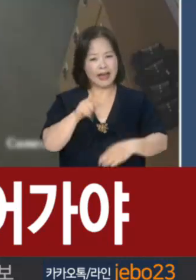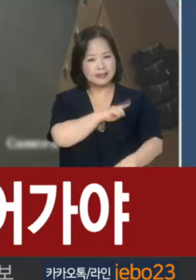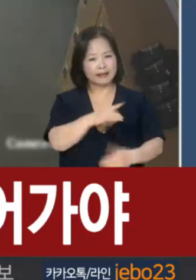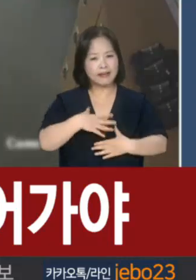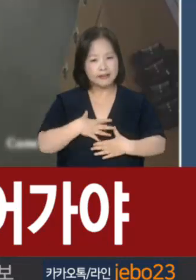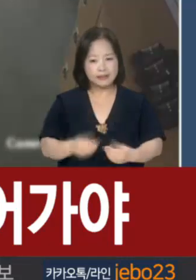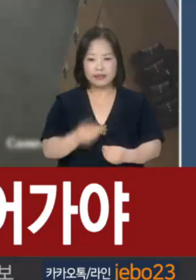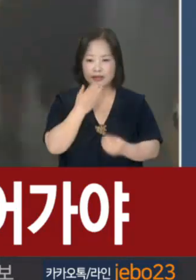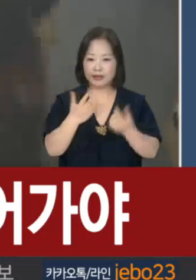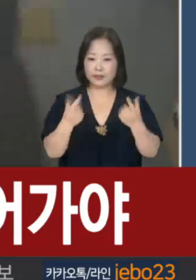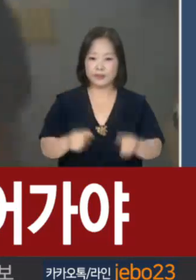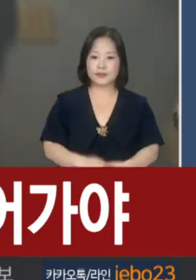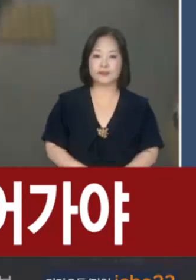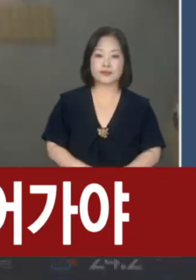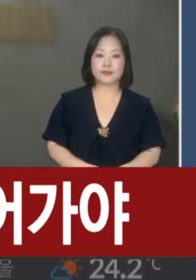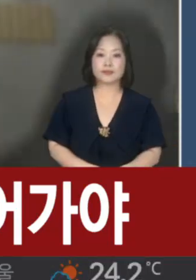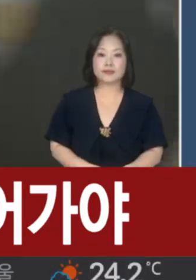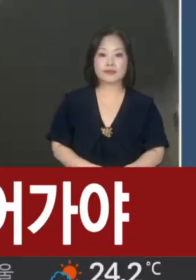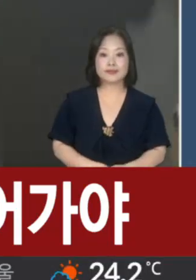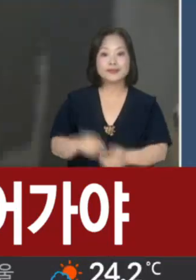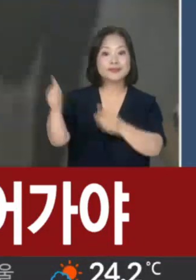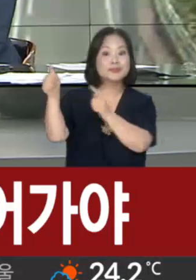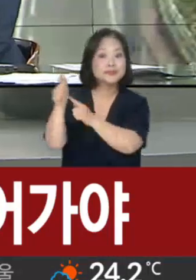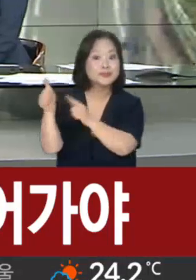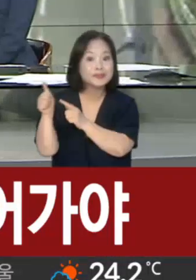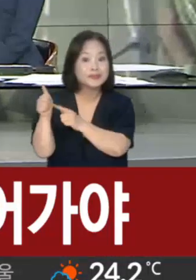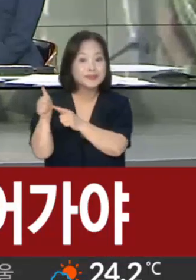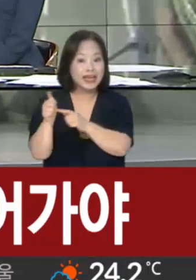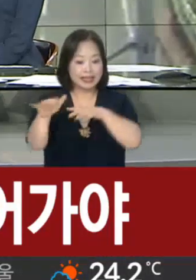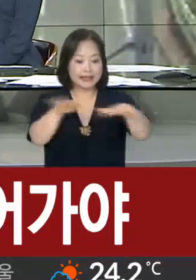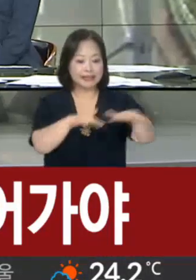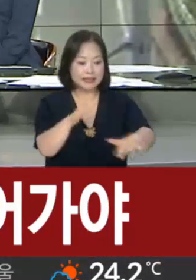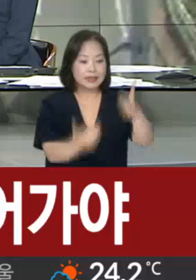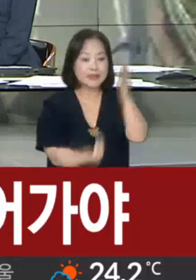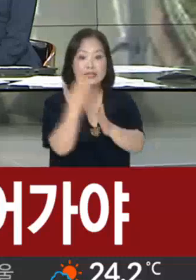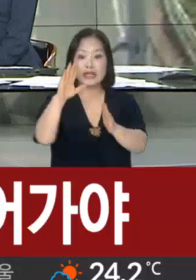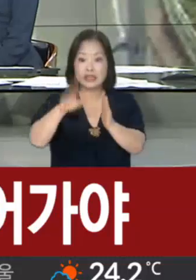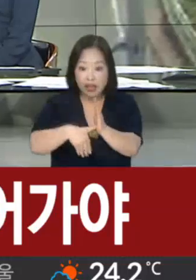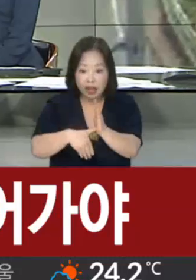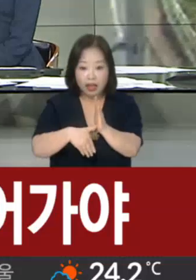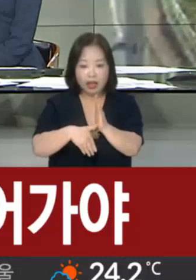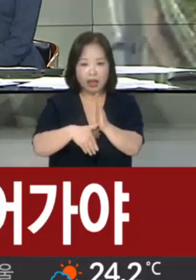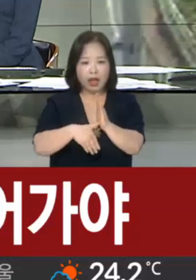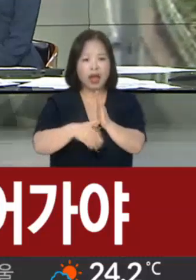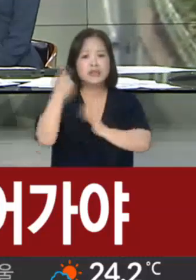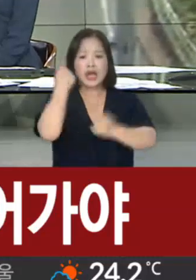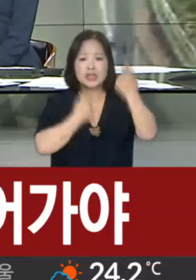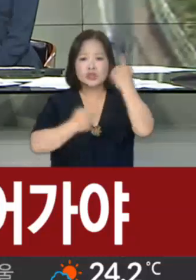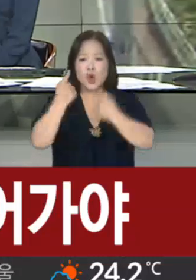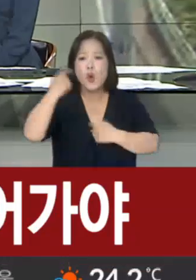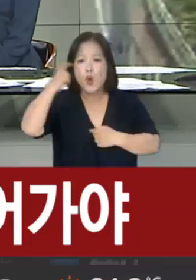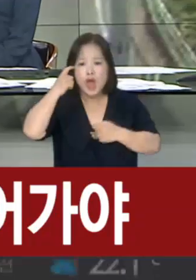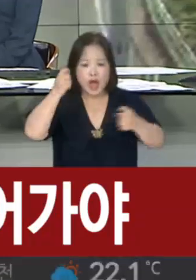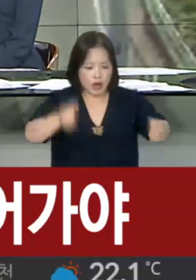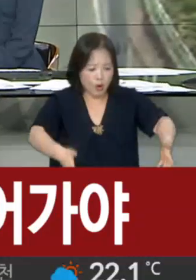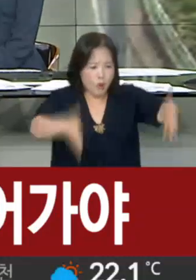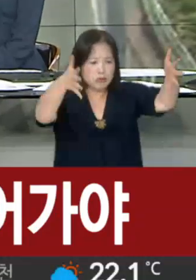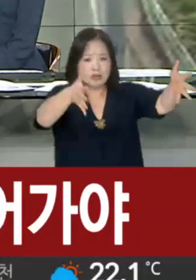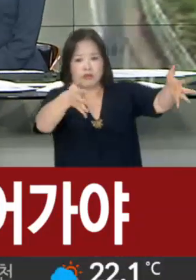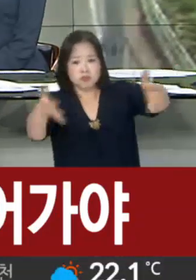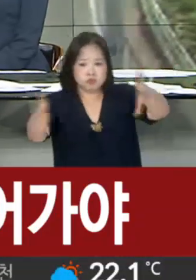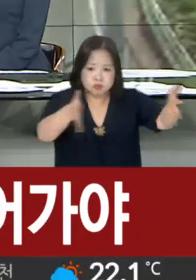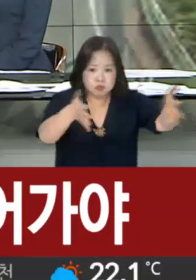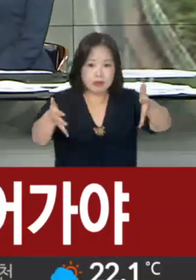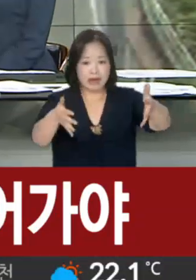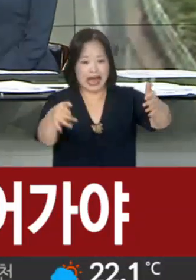안전한 부분이라고 할 수 있겠습니다. 예. 그러니까 지진이 났을 때 많이 다치는 부분 중에 하나가 건물이 흔들리면서 뭐 건물